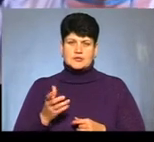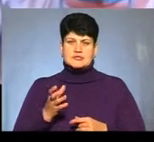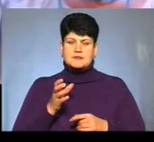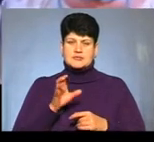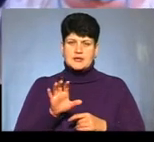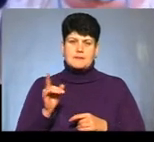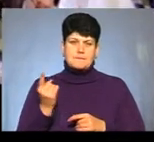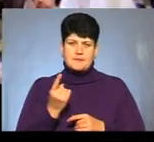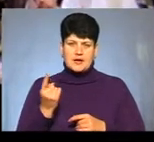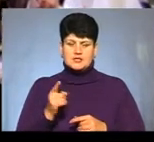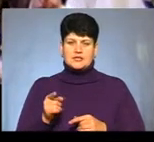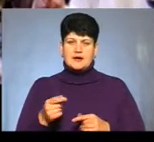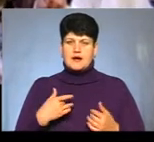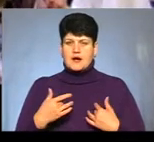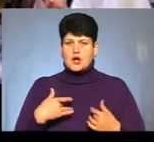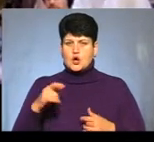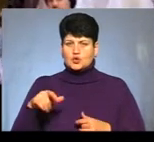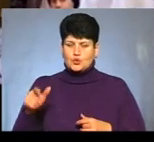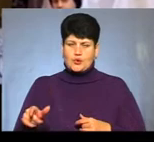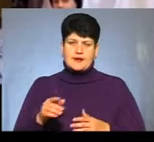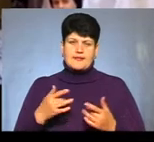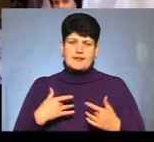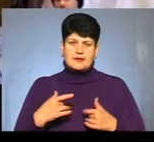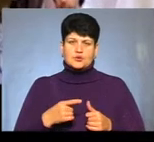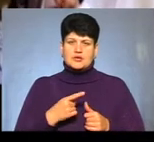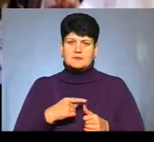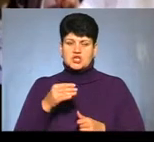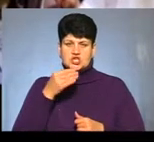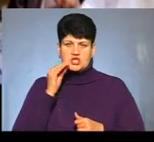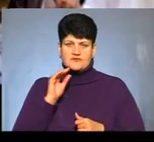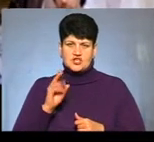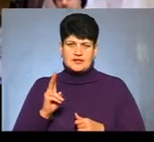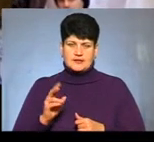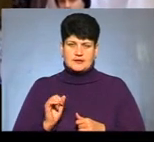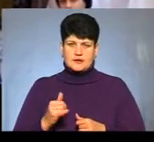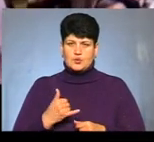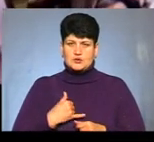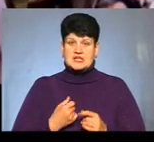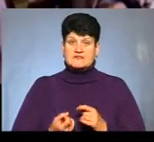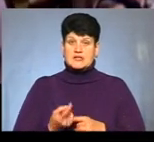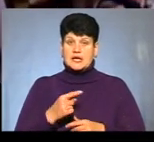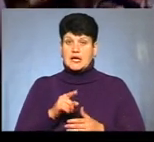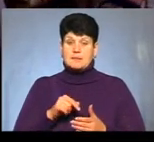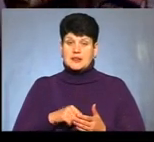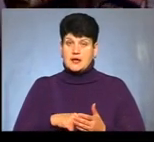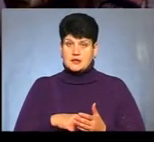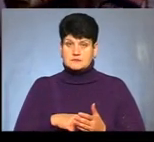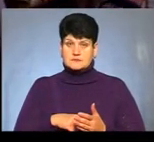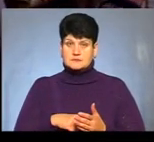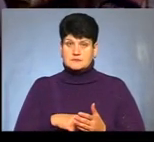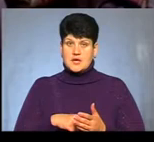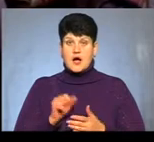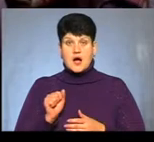першими в Україні актори Тернопільського академічного обласного українського драматичного театру імені Тараса Шевченка. У нас виникає